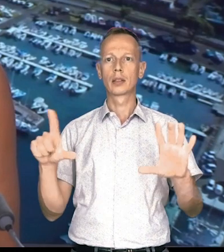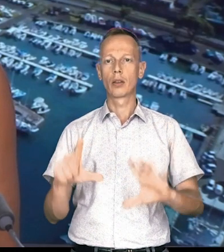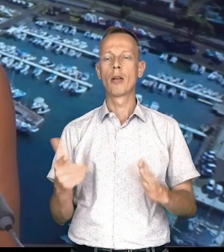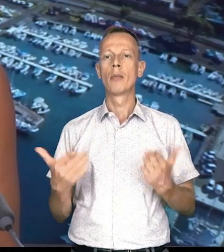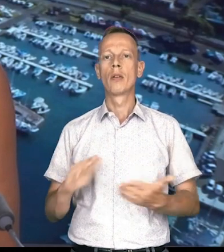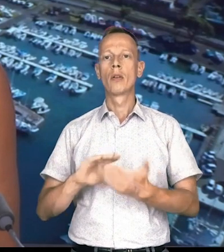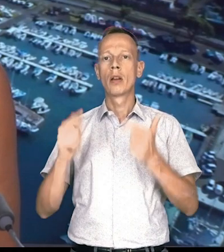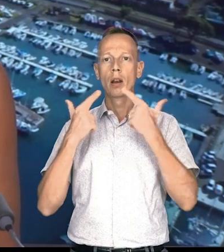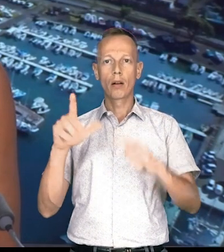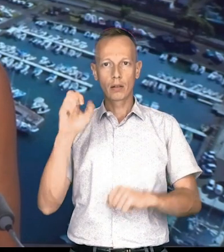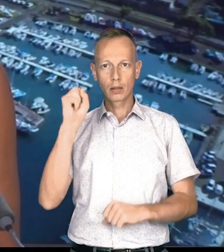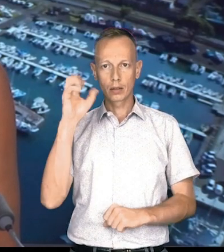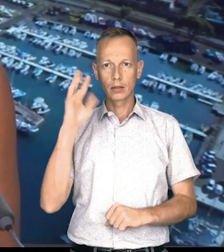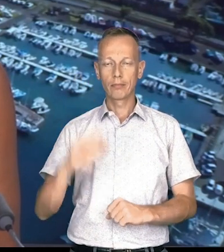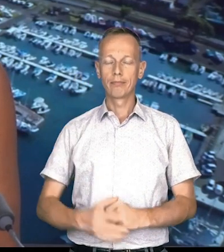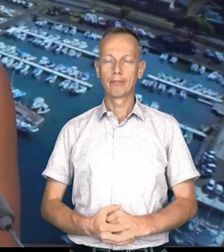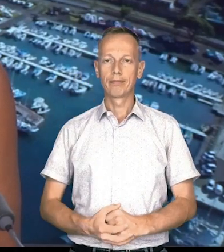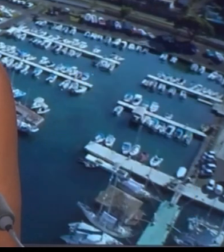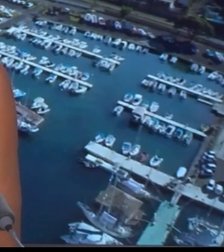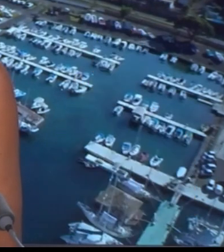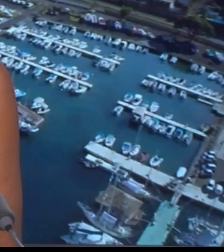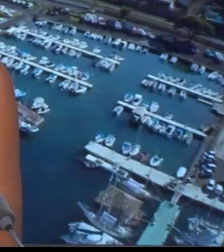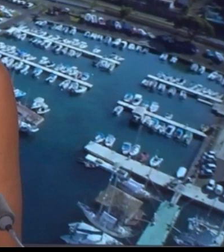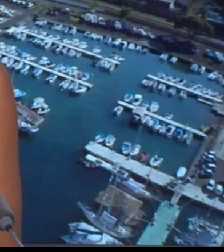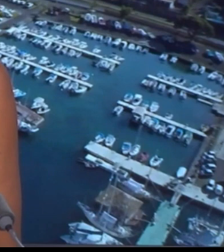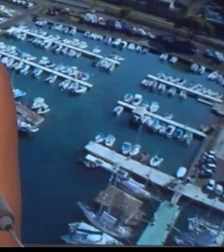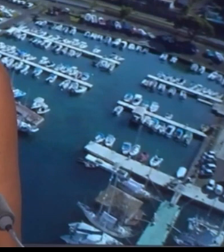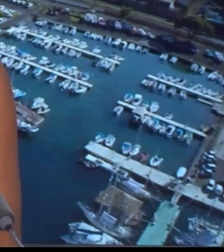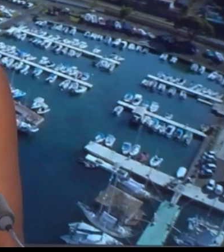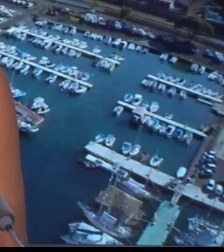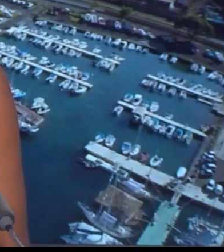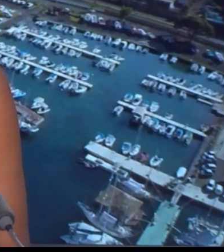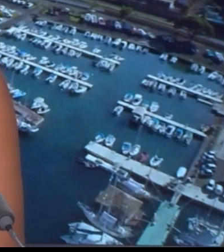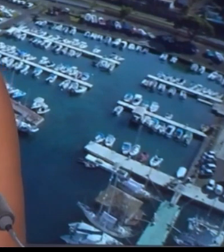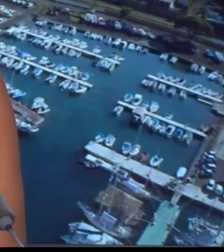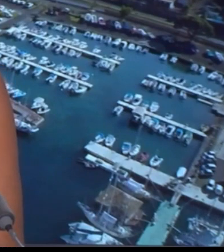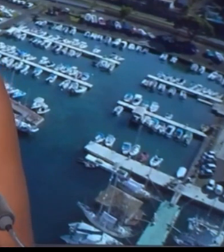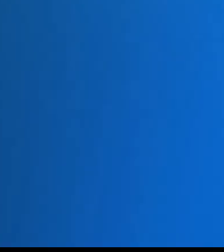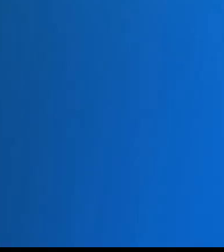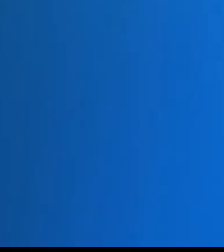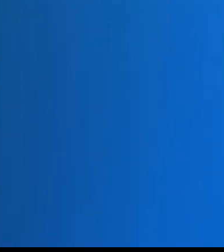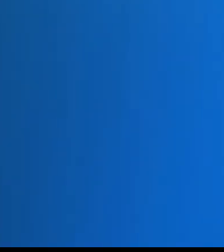et Vadarouzes pour votre journal à 19 h. Ne zappez pas tout de suite votre journal en Réau Tahiti.